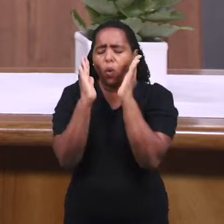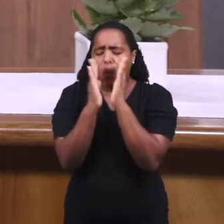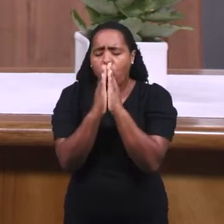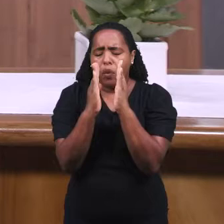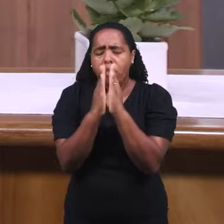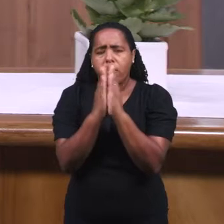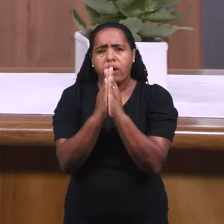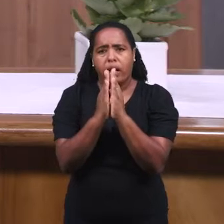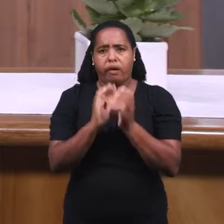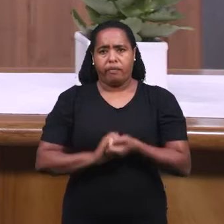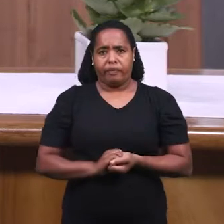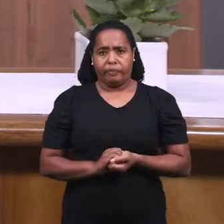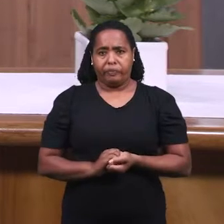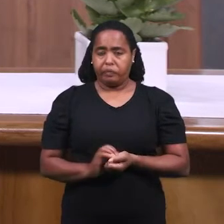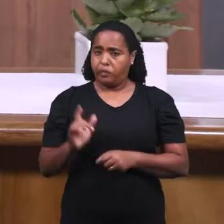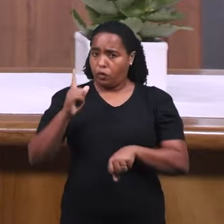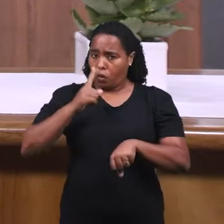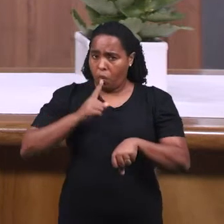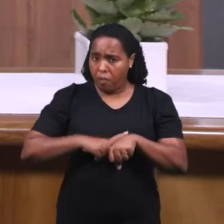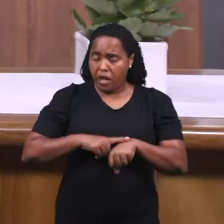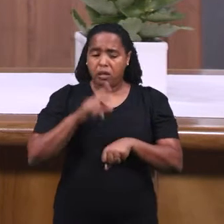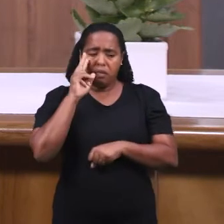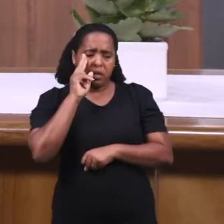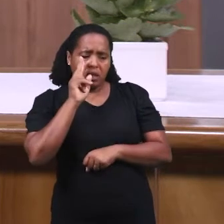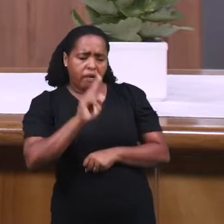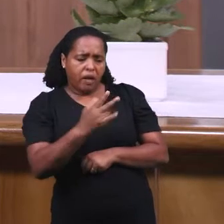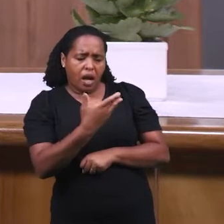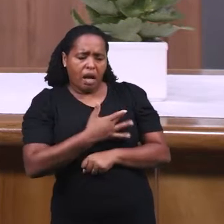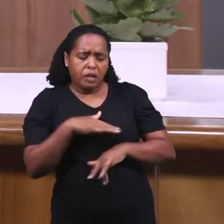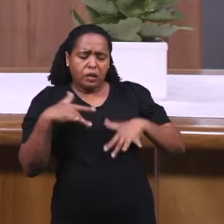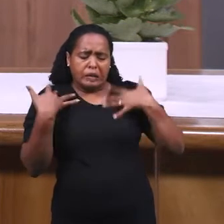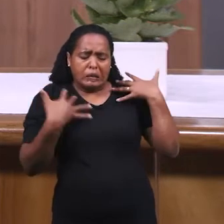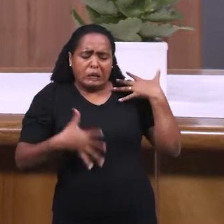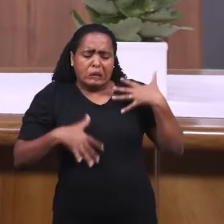ходатайствовать за другого, помочь, бросаться за другого, да?